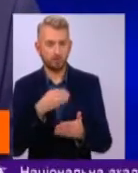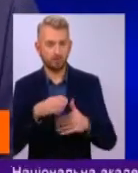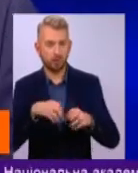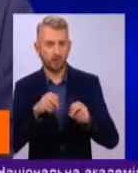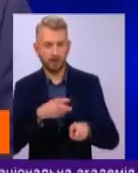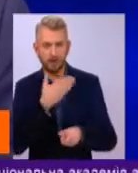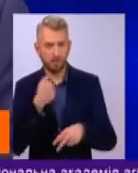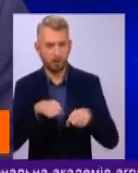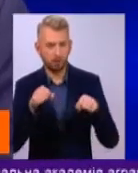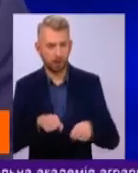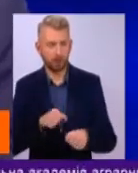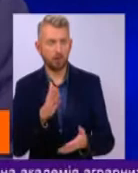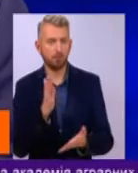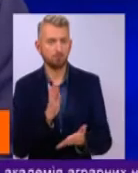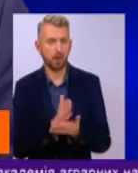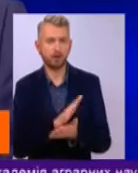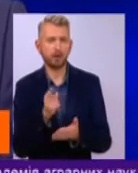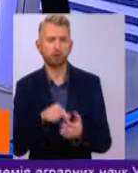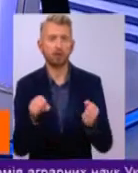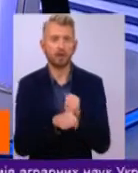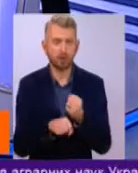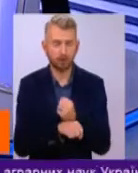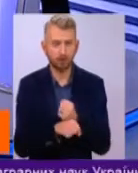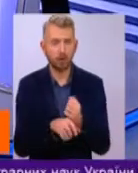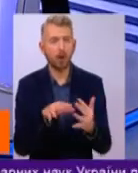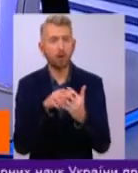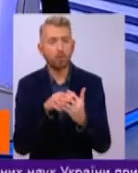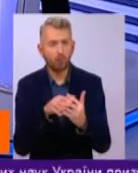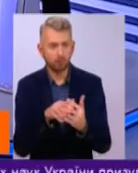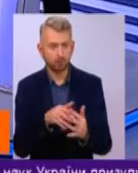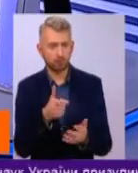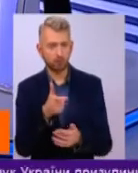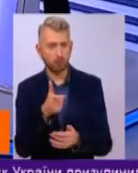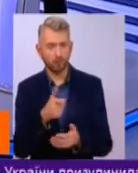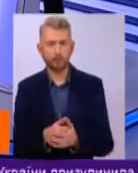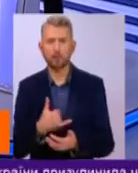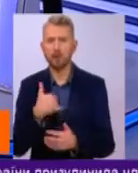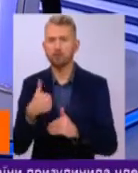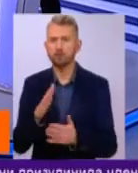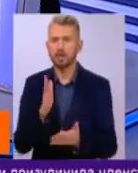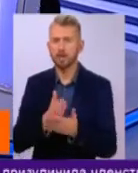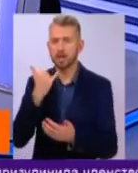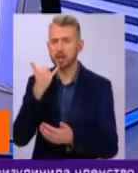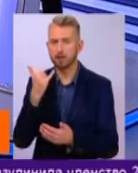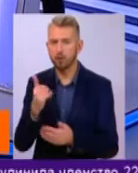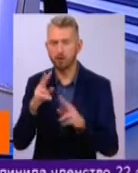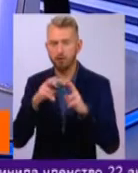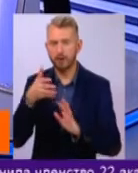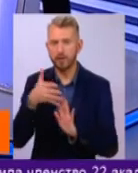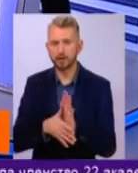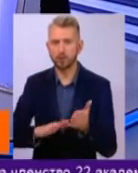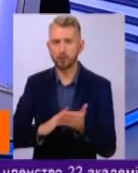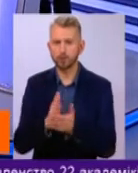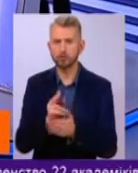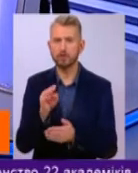права мати не те, що травматичну, бойову зброю, короткоствольну? У нас уже є телефоном аналітик політичний